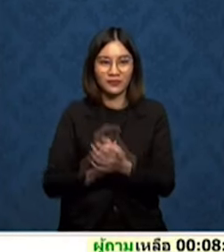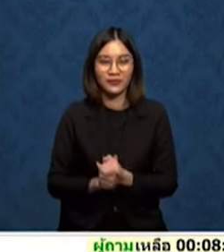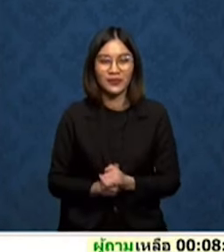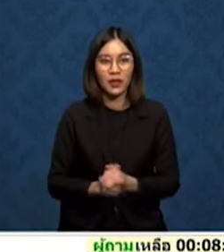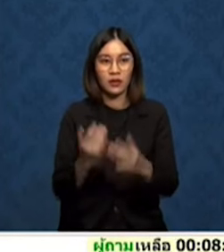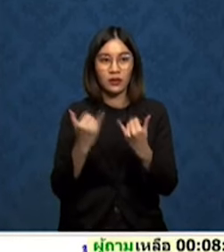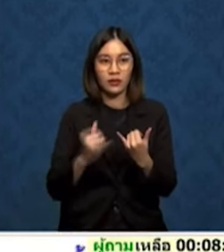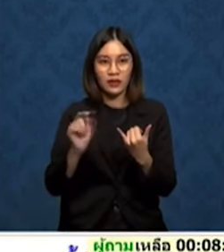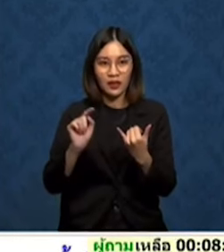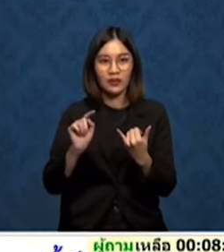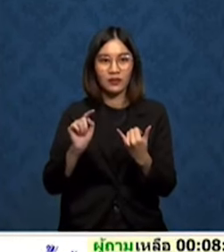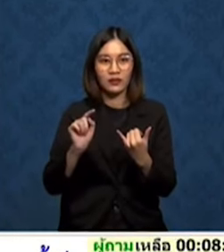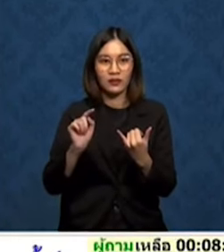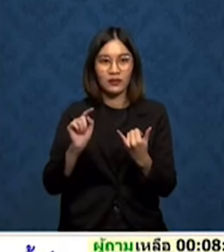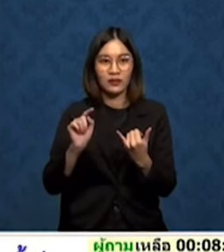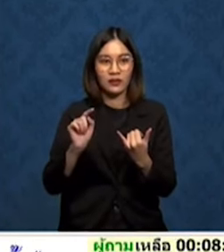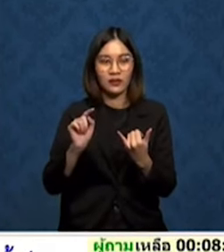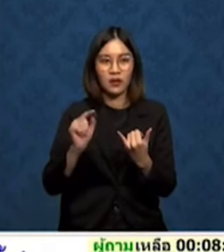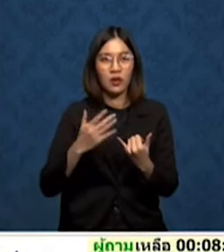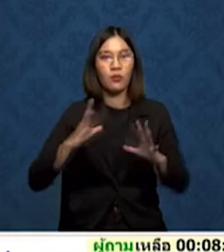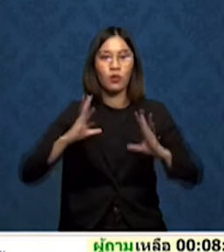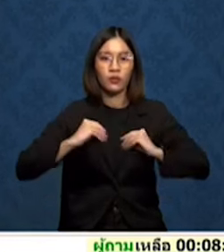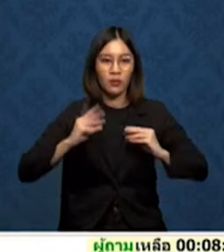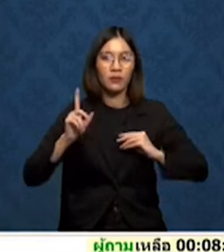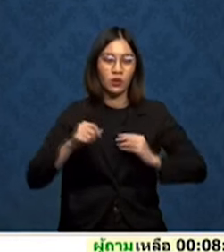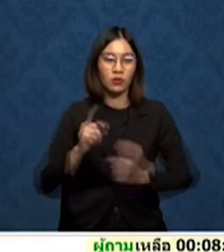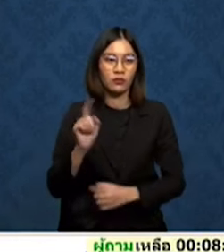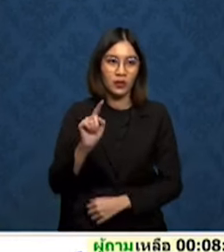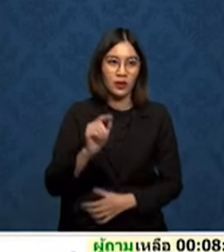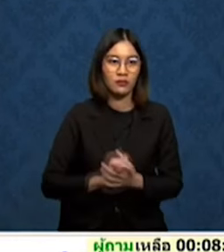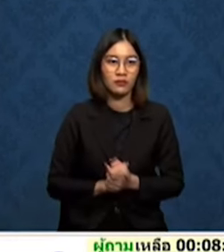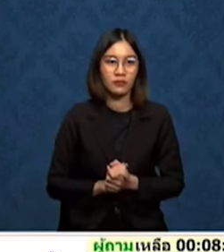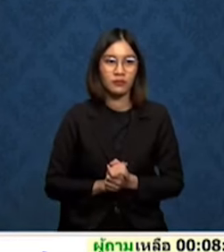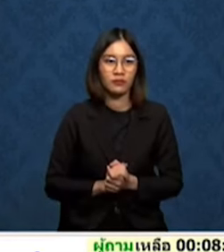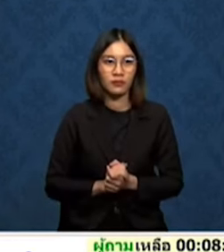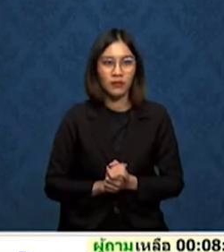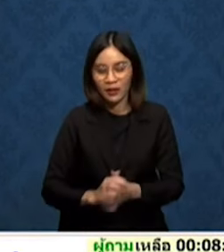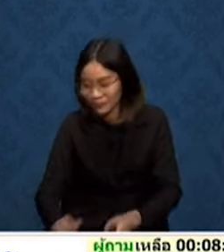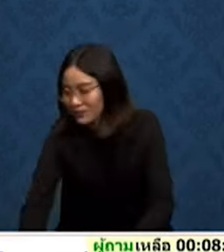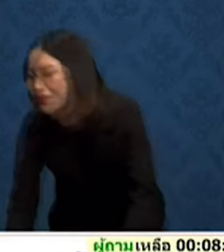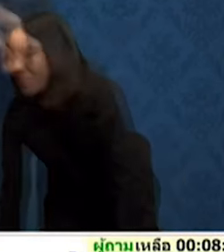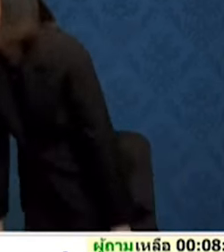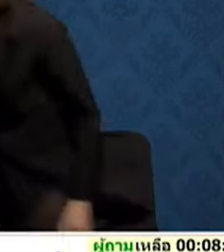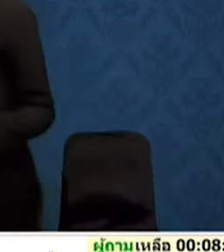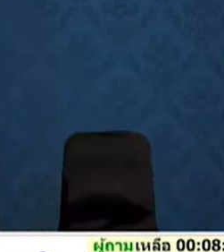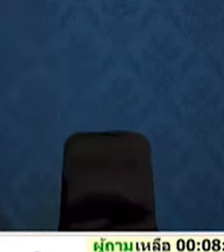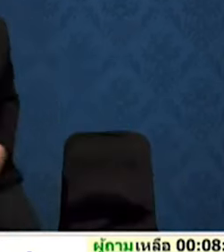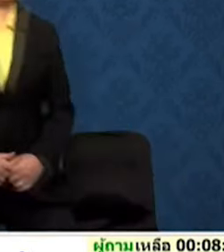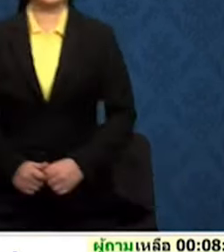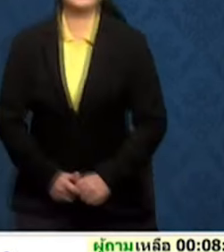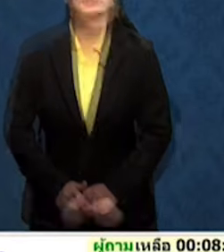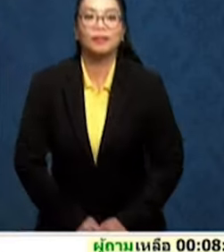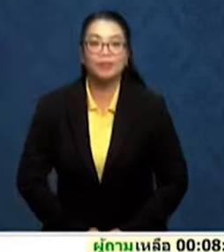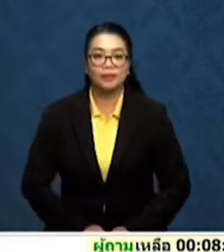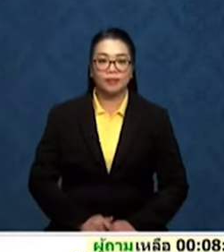ขณะนี้เนี่ยผมผมปฏิเสธไม่ได้ว่าผมยังเหลือใช่มั้ครับท่านประธาน